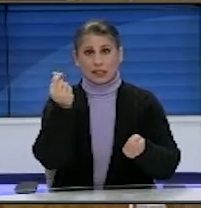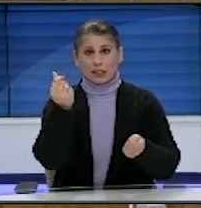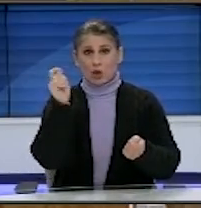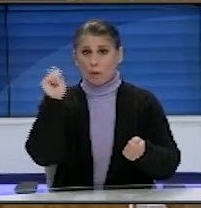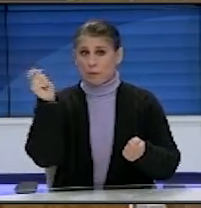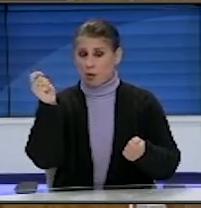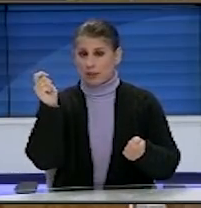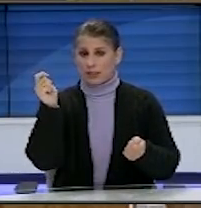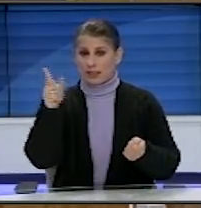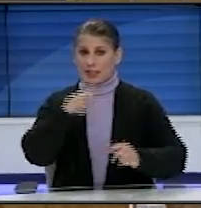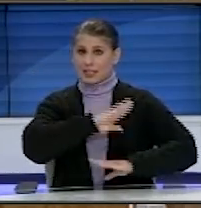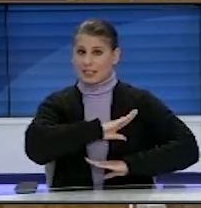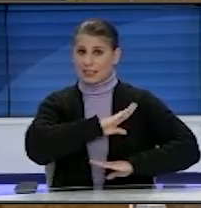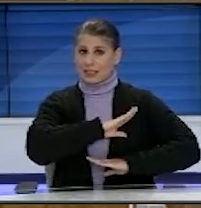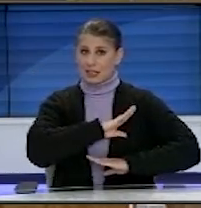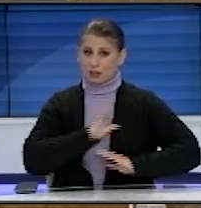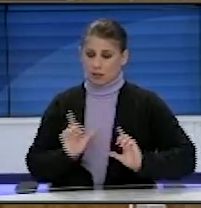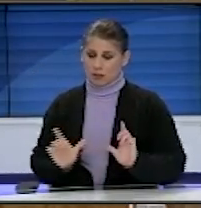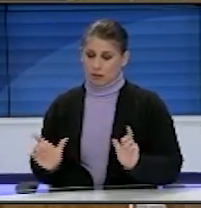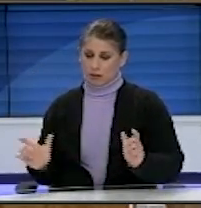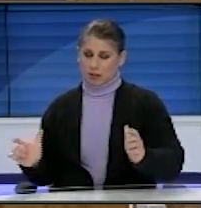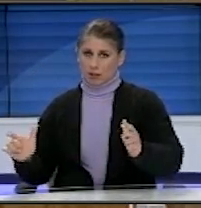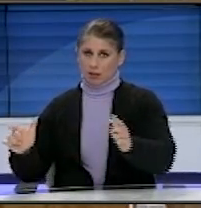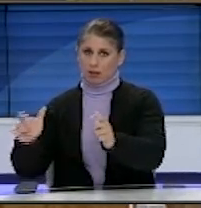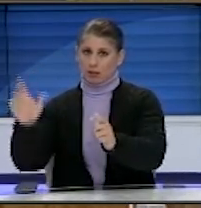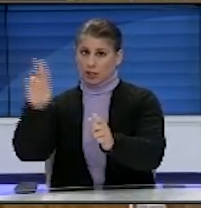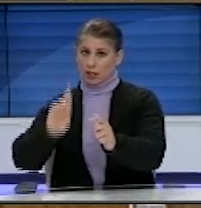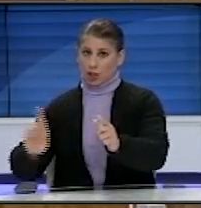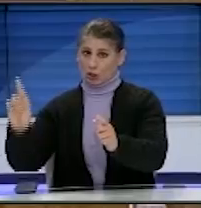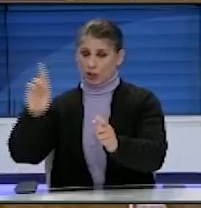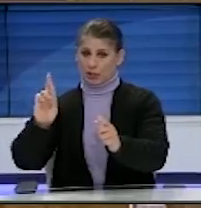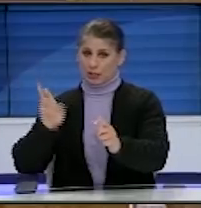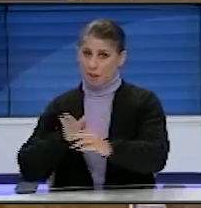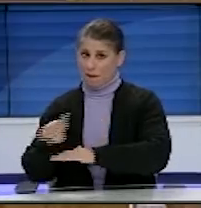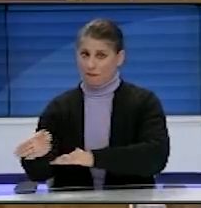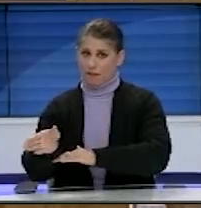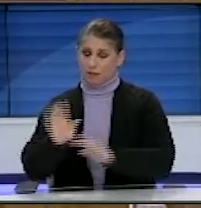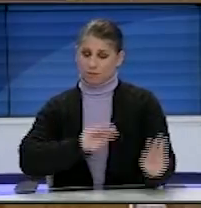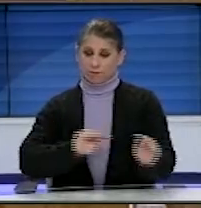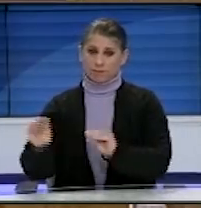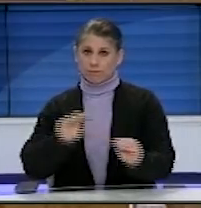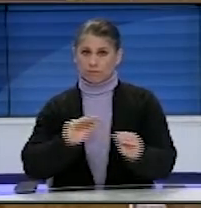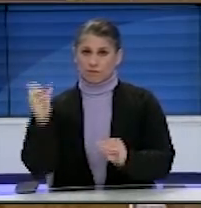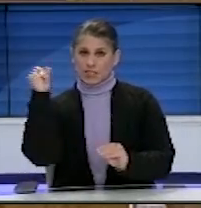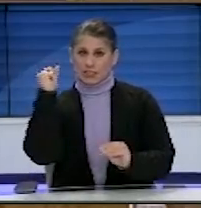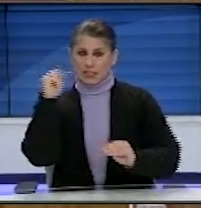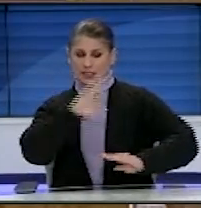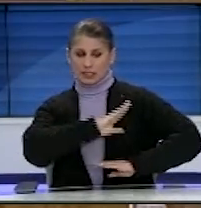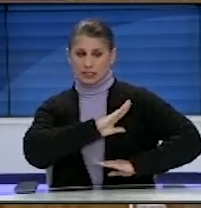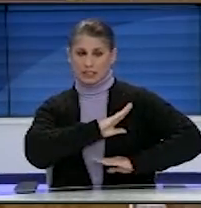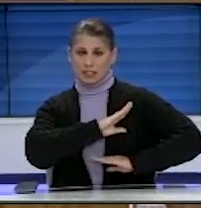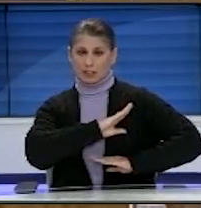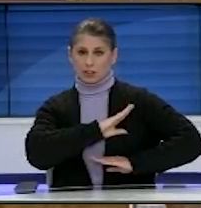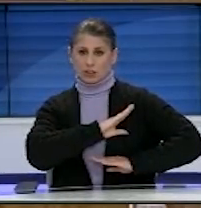οικονομική, πολιτική και στρατιωτική περικύκλωση της Ρωσίας, επεμβαίνοντας, κουβαλώντας ισχυρές στρατιωτικές δυνάμεις και